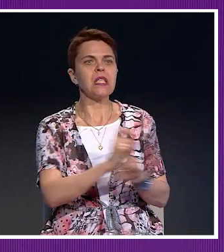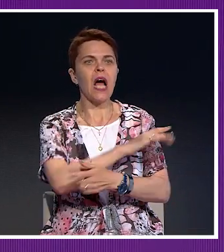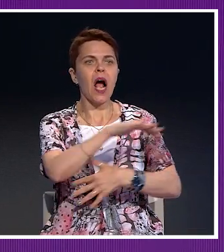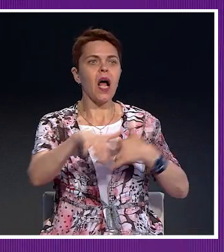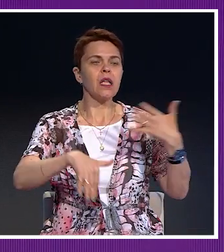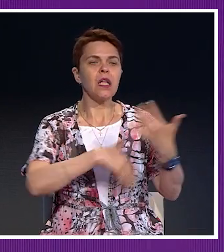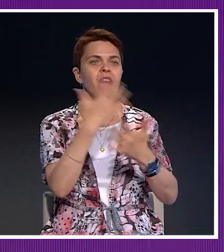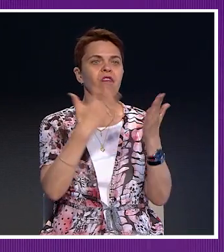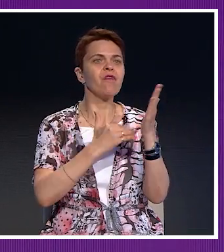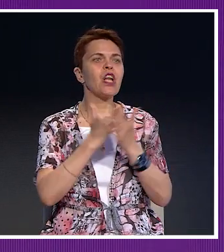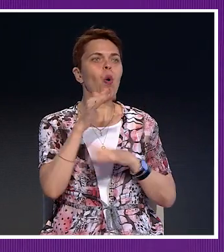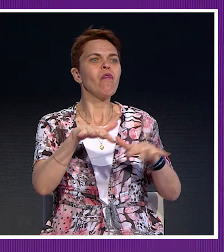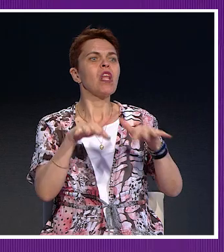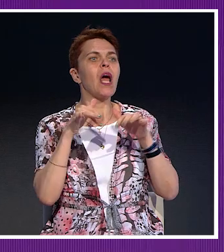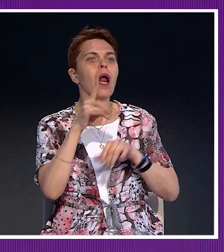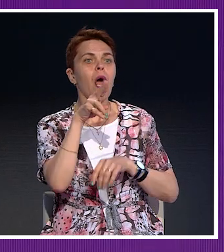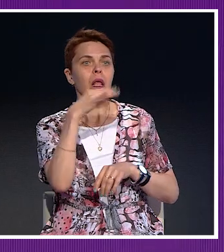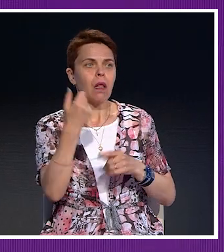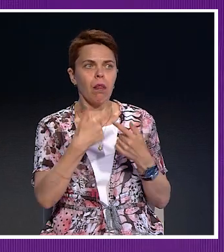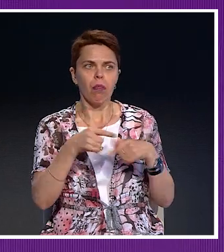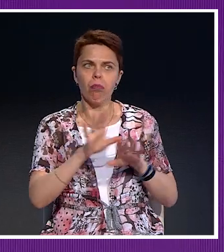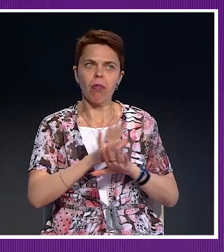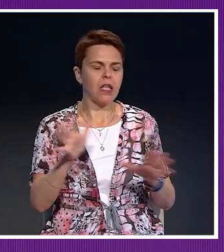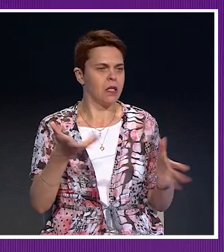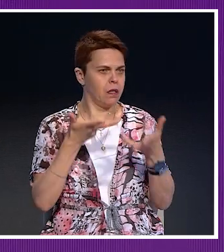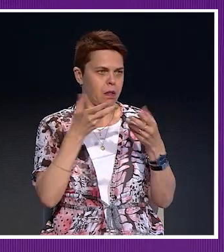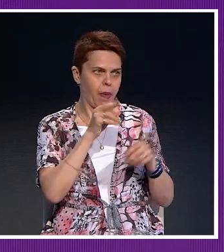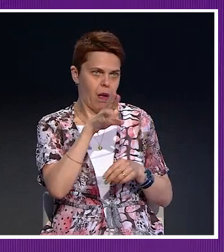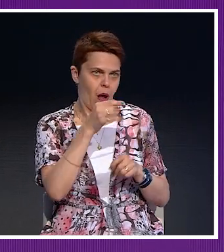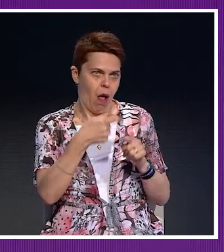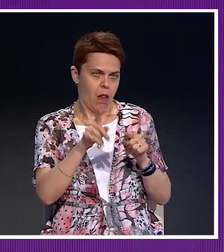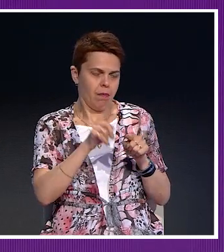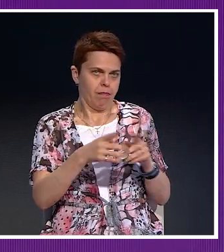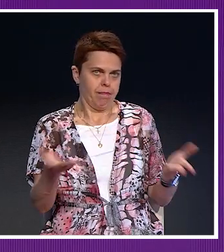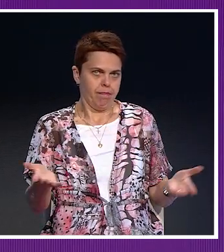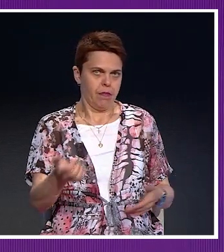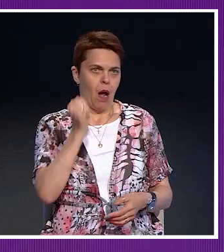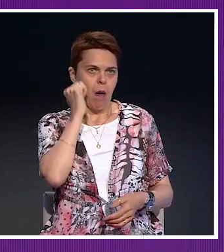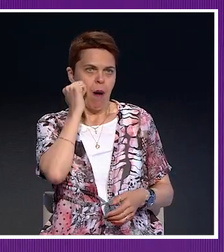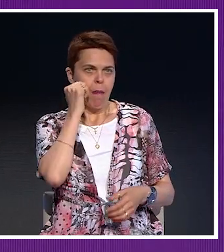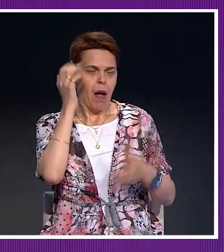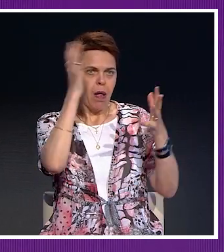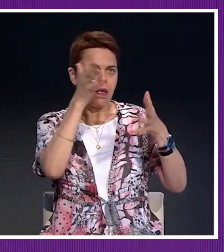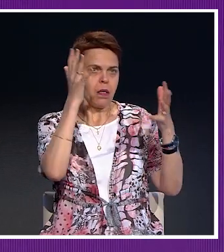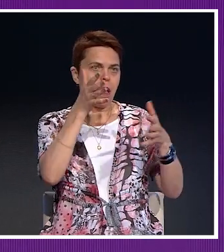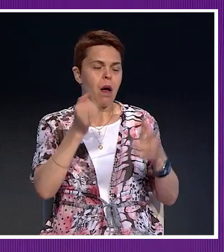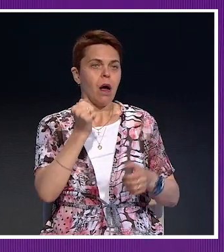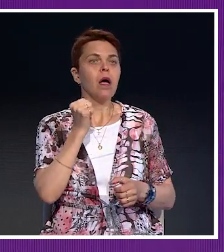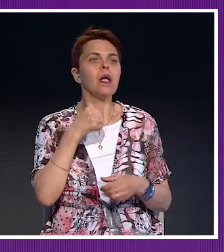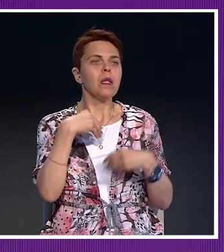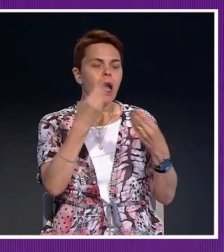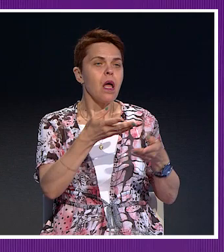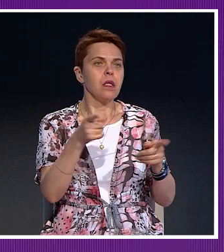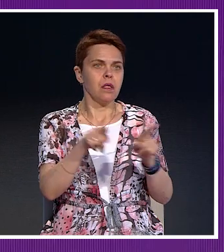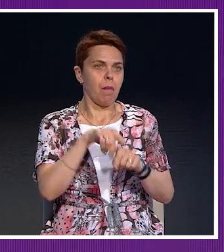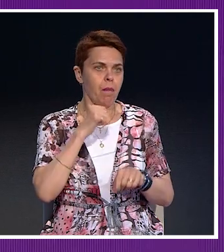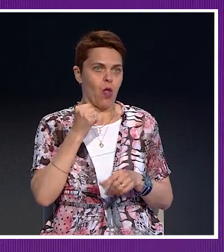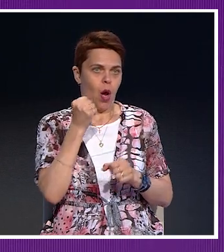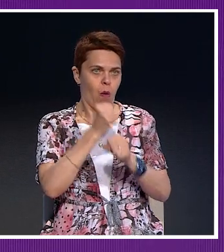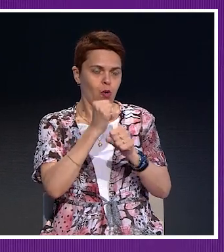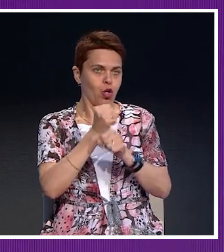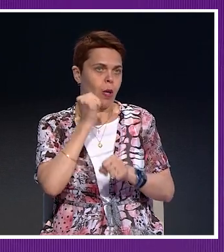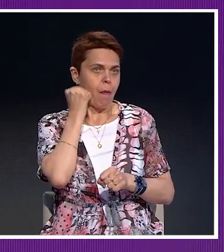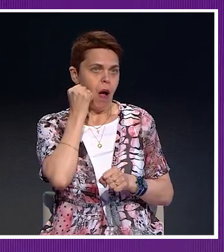які відбувалися в Верховній Раді, ну, вони точно не сприяли. Да? Тому що там баба-да, баба-да і робоча баба – це така